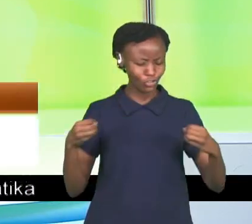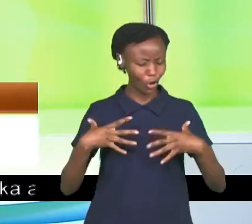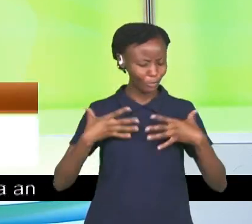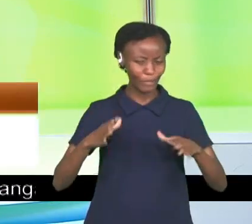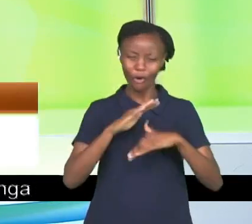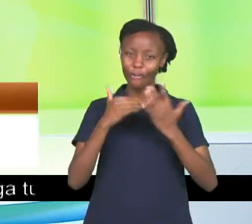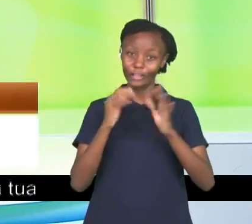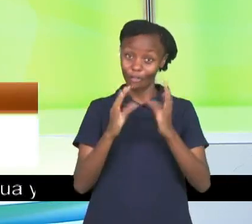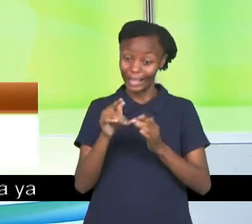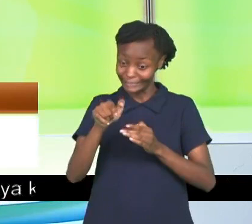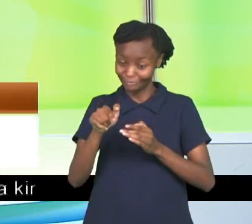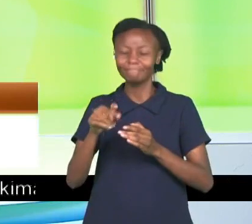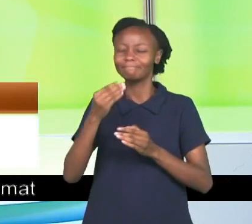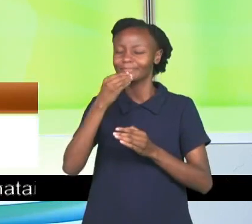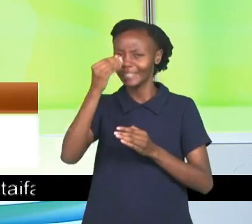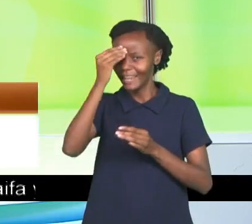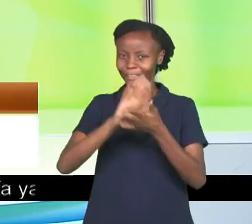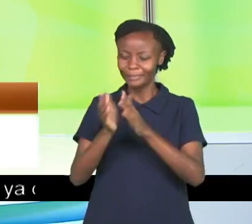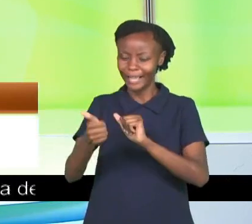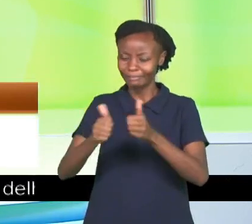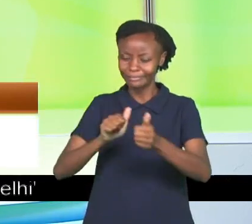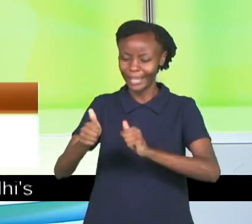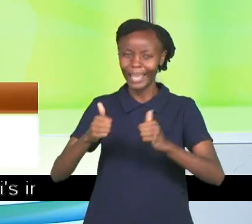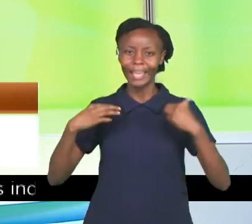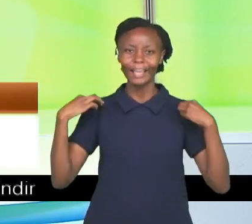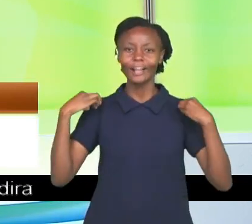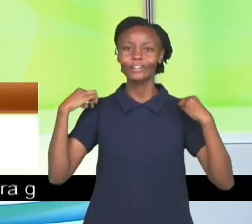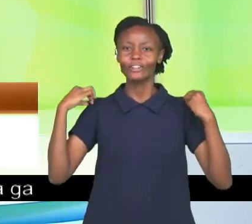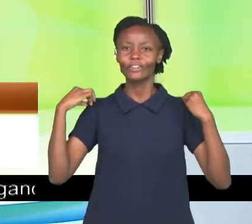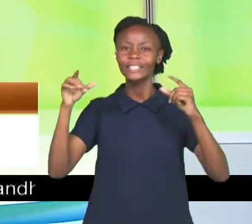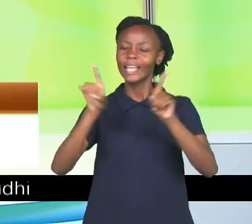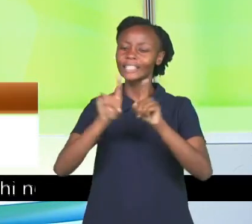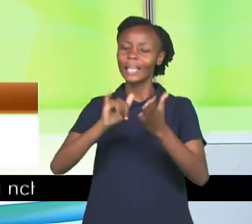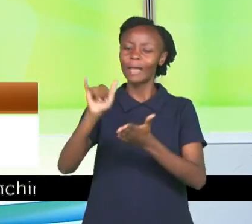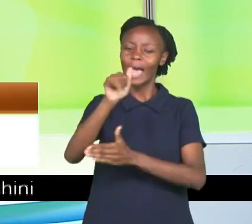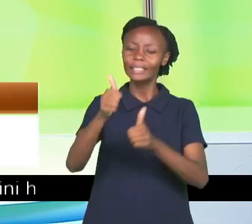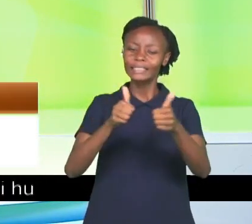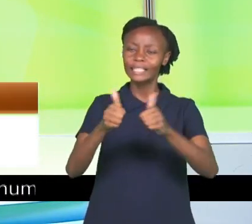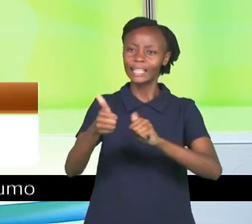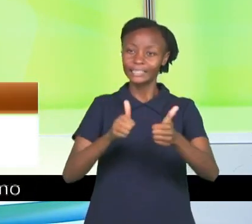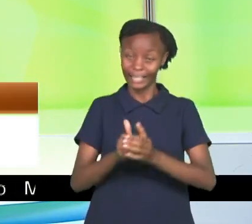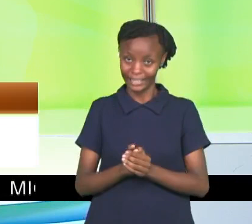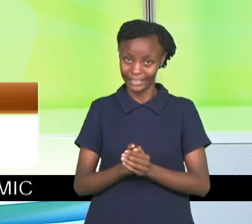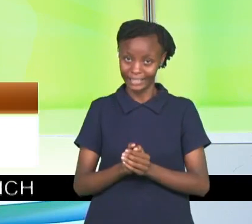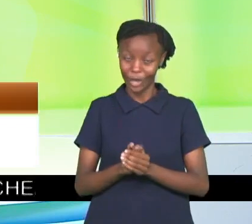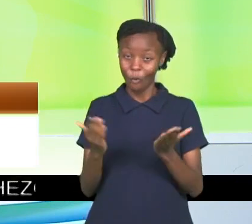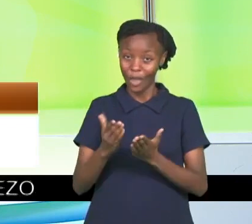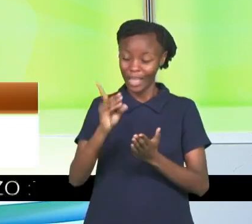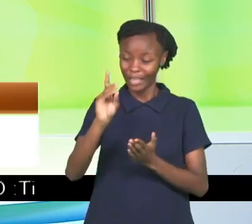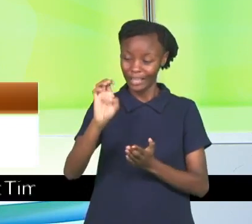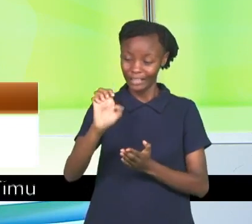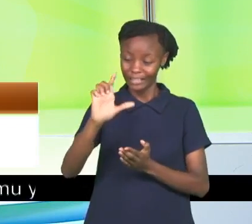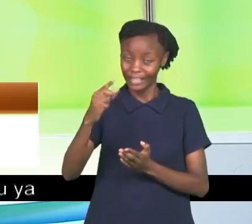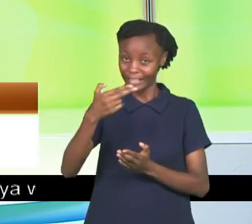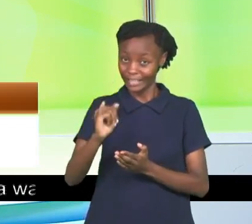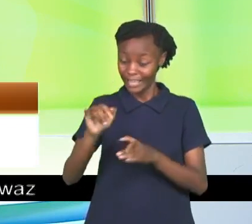rubani wa ndege kwa kuvaa mavazi rasmi ya marubani ili abiri ndege katika angatua ya kimataifa ya Delhi Indira Gandhi nchini humo, na